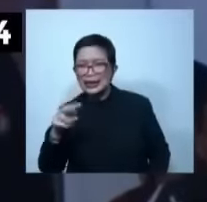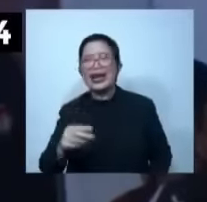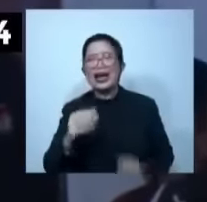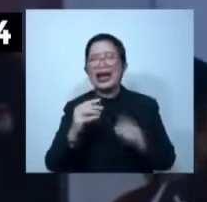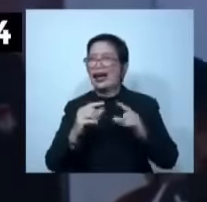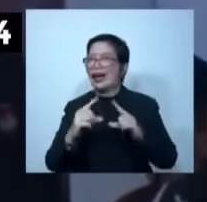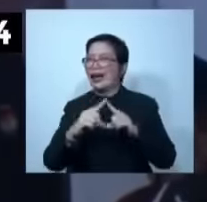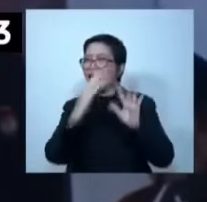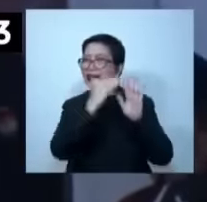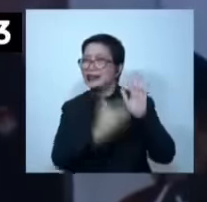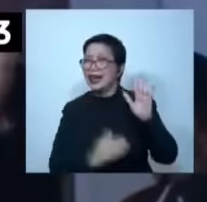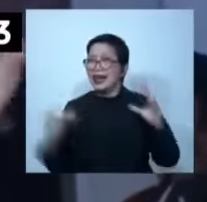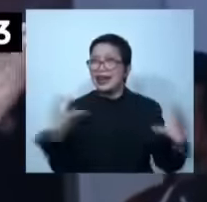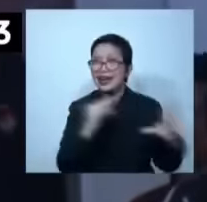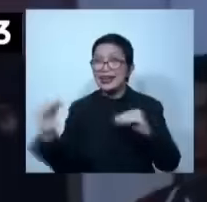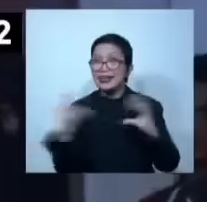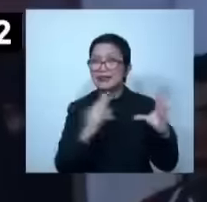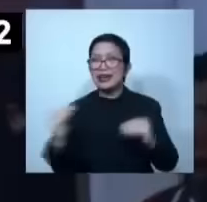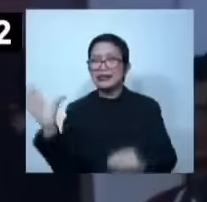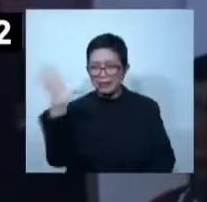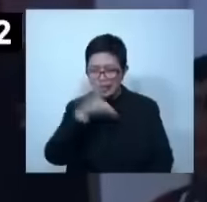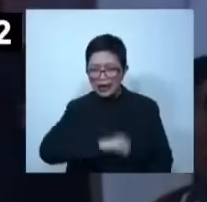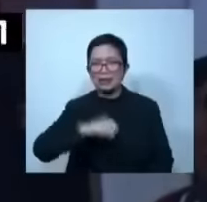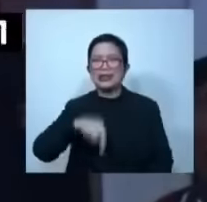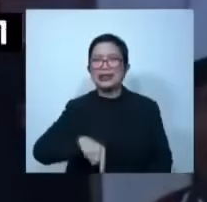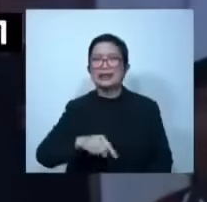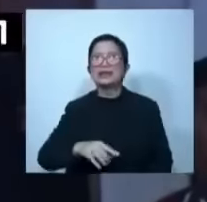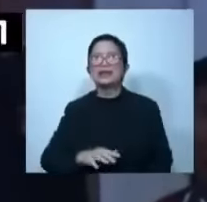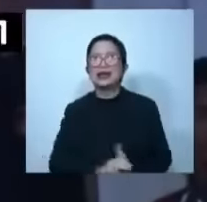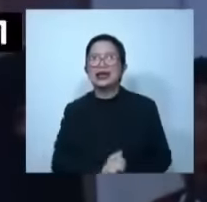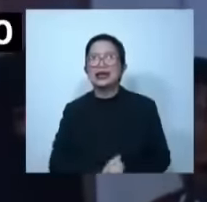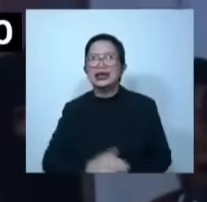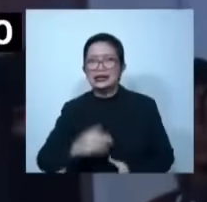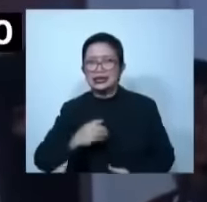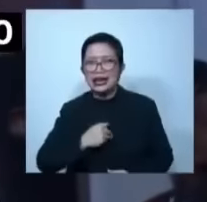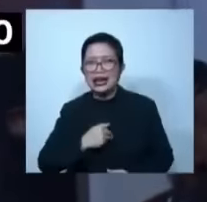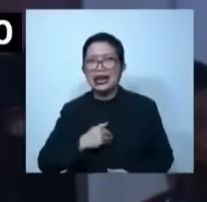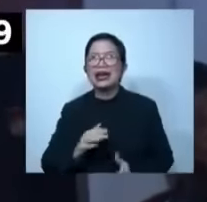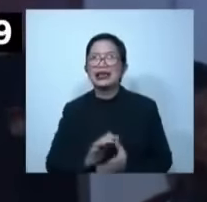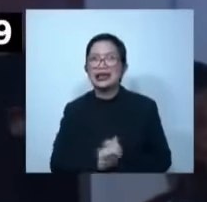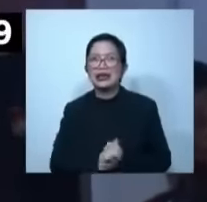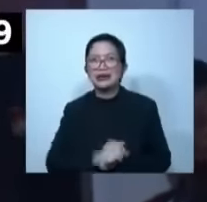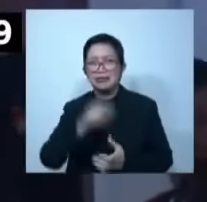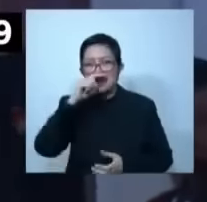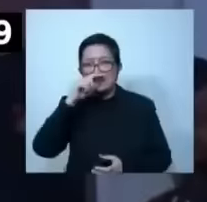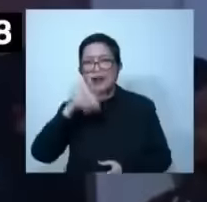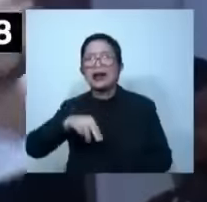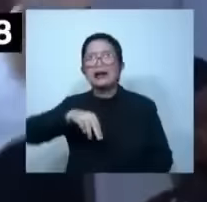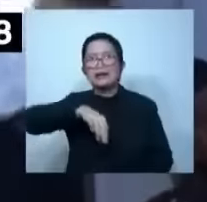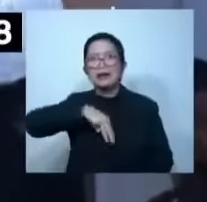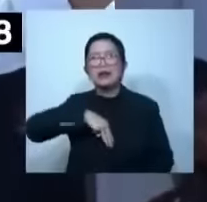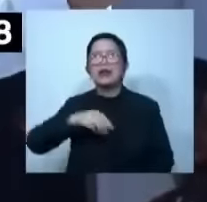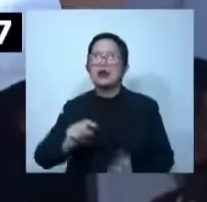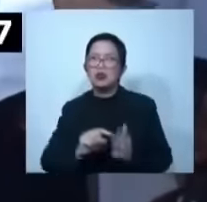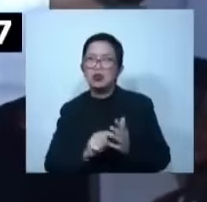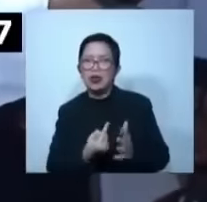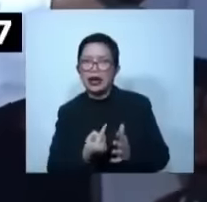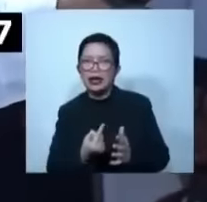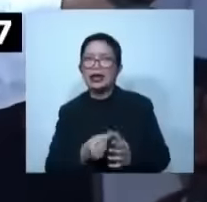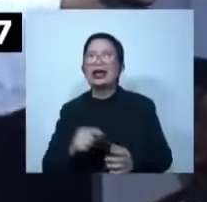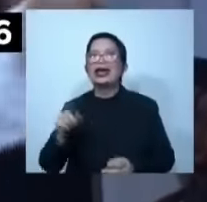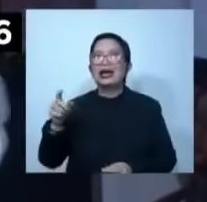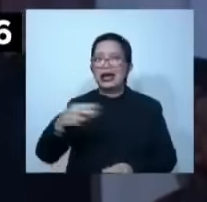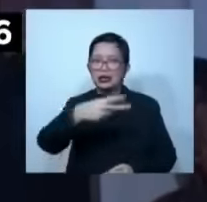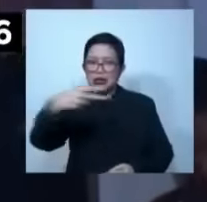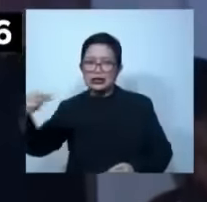muliakan. Saya dan Pak Mahfud mulai perjalanan pada saat pembukaan kampanye dari ujung timur Indonesia dan